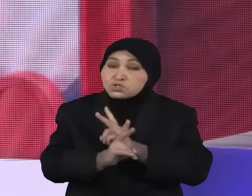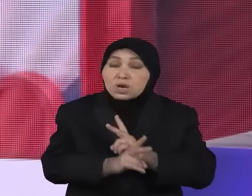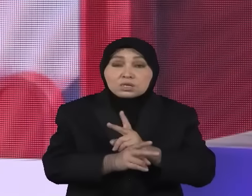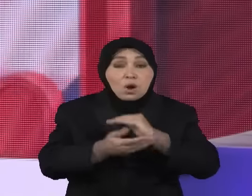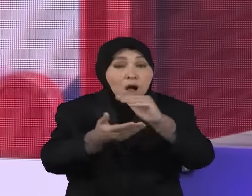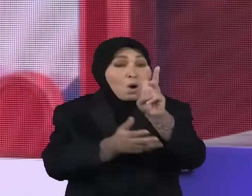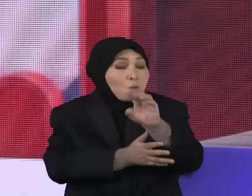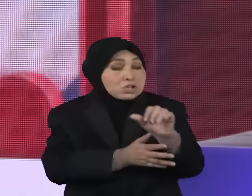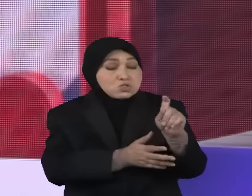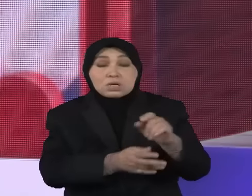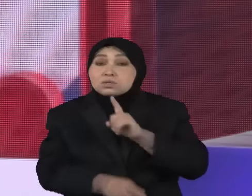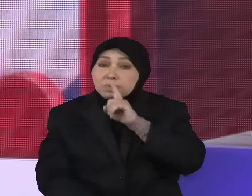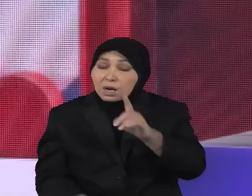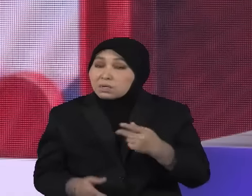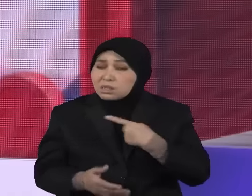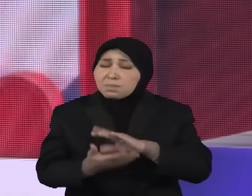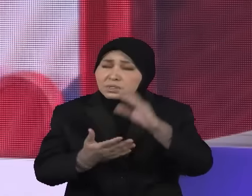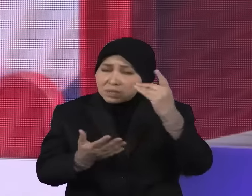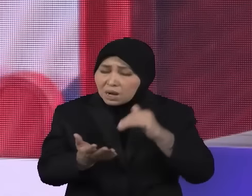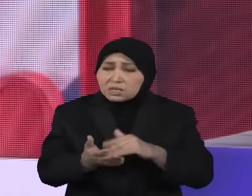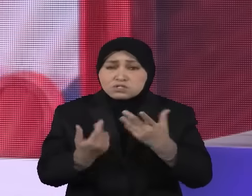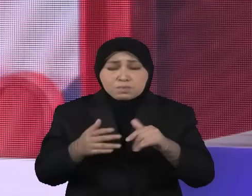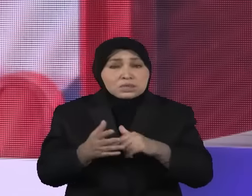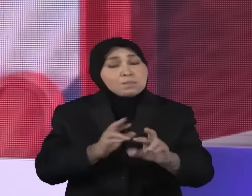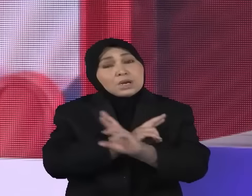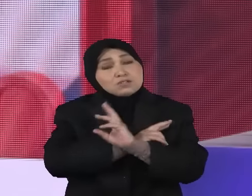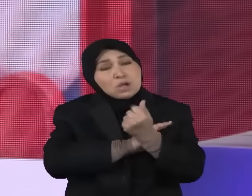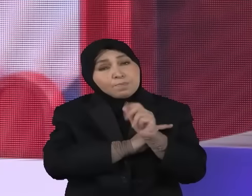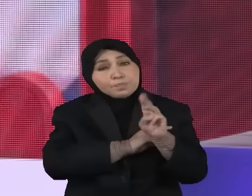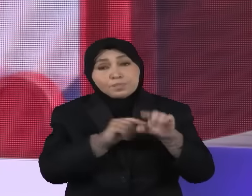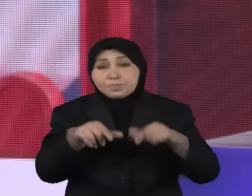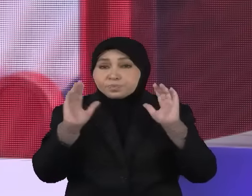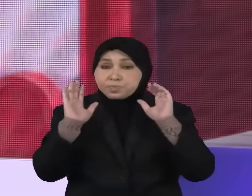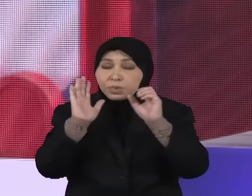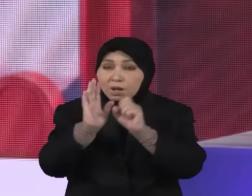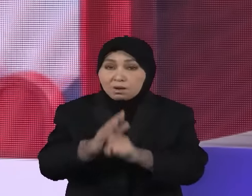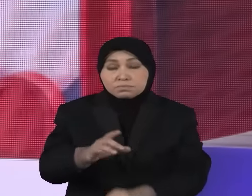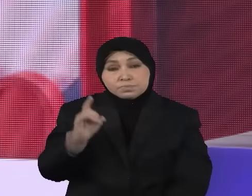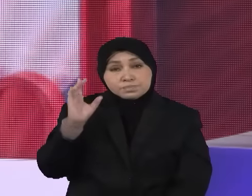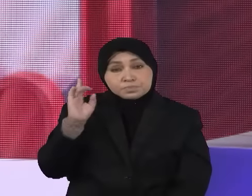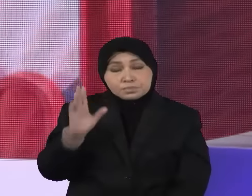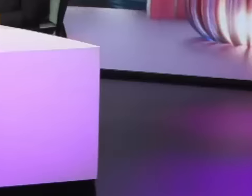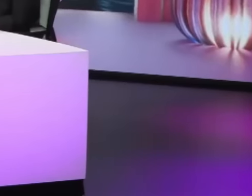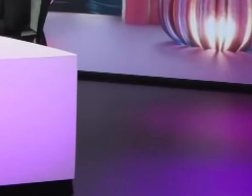wasiat sebenar-benarnya. Jadi kita belajar lagi selepas ini, namun kita berehat dahulu. My Quran Time, Quran Salat Infaq.